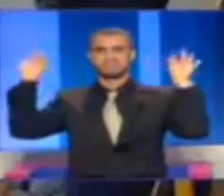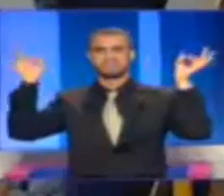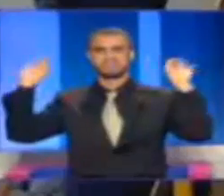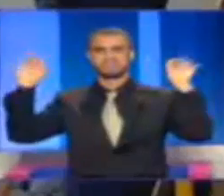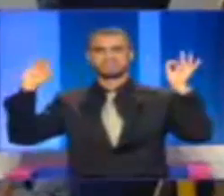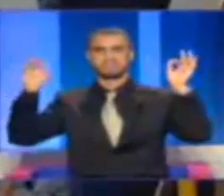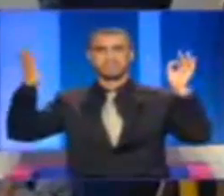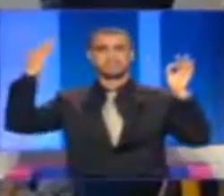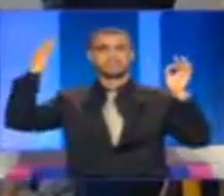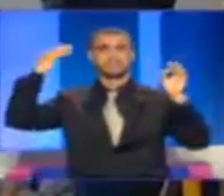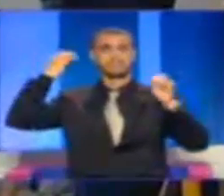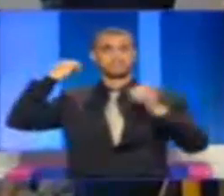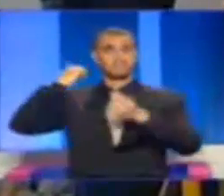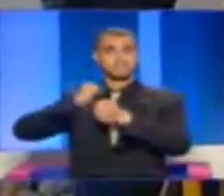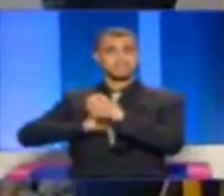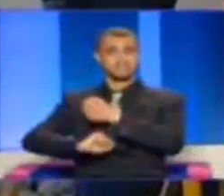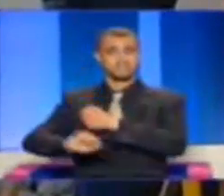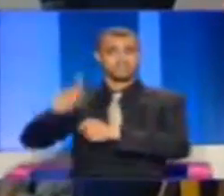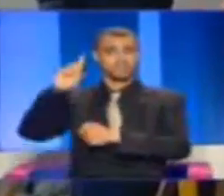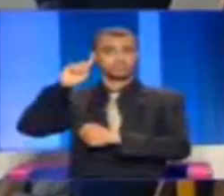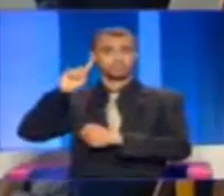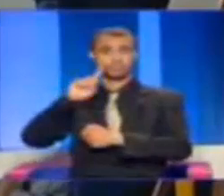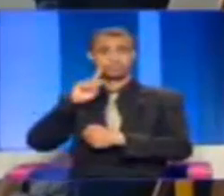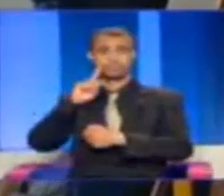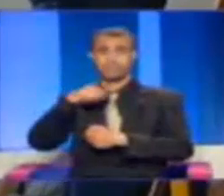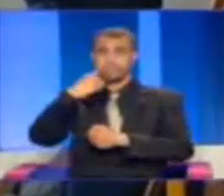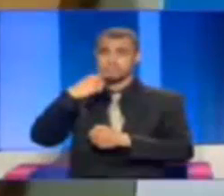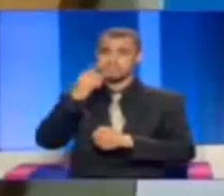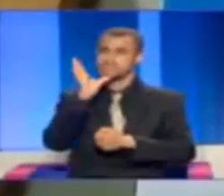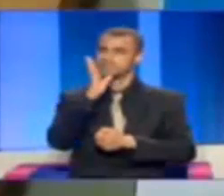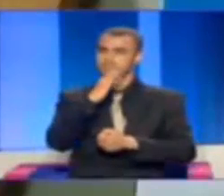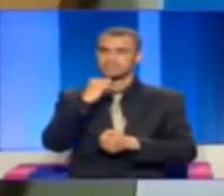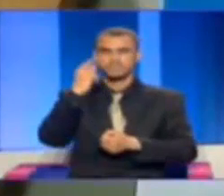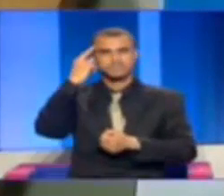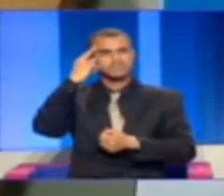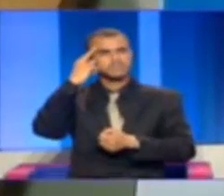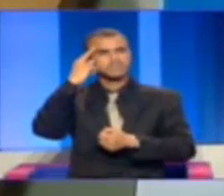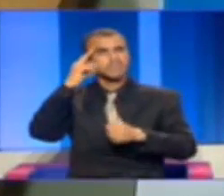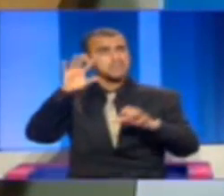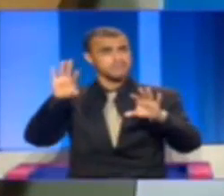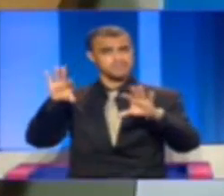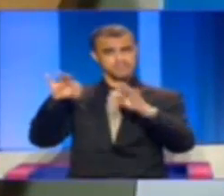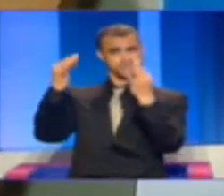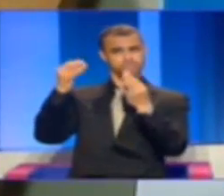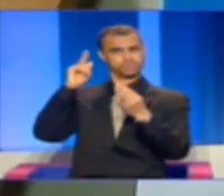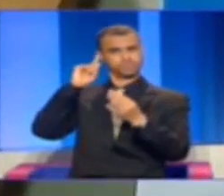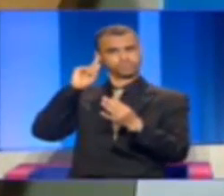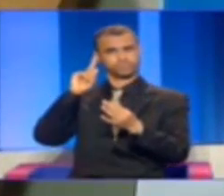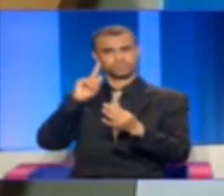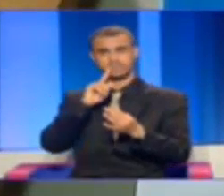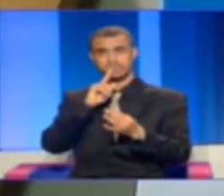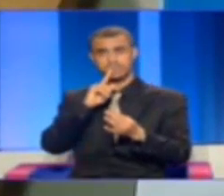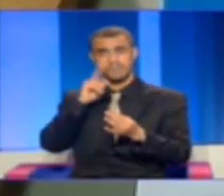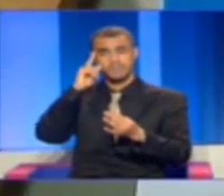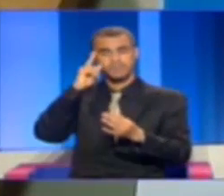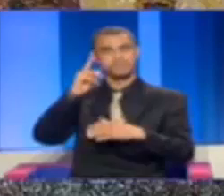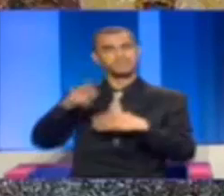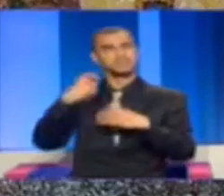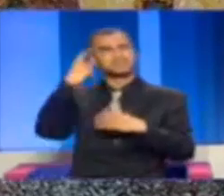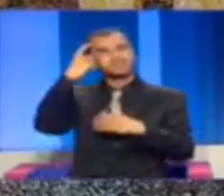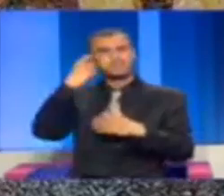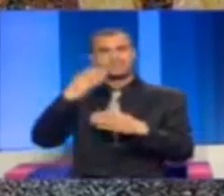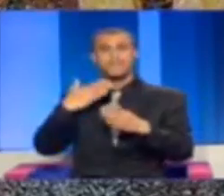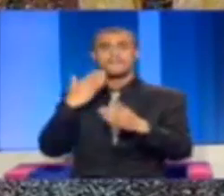أذناه أي صوت أو تنبس شفتاه بكلمة. لم يختر رشيد الصمت قدرا له، لكنه اهتدى